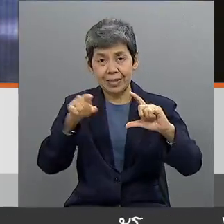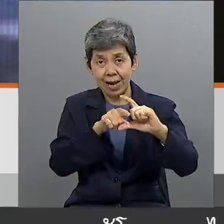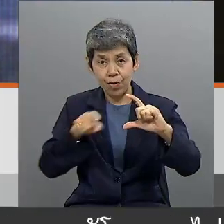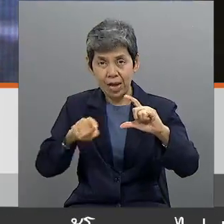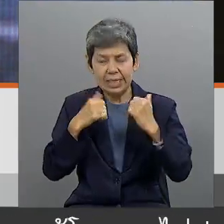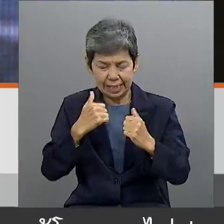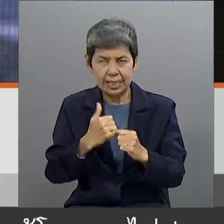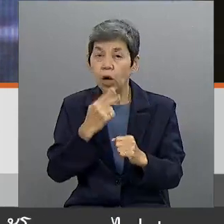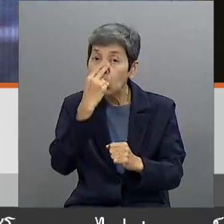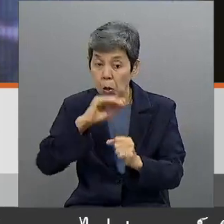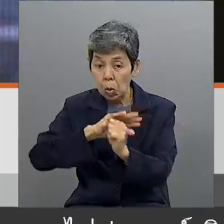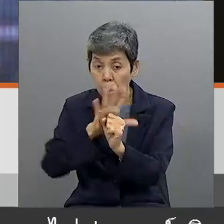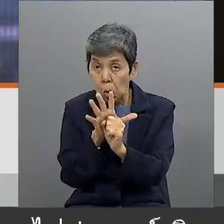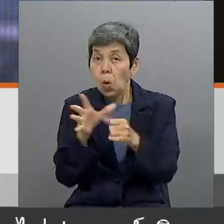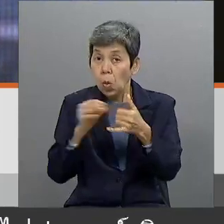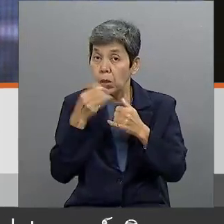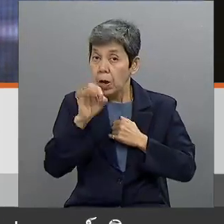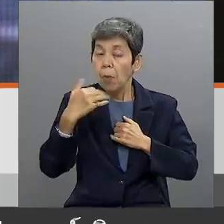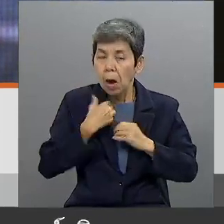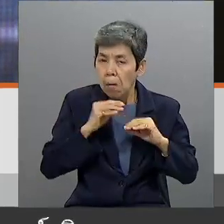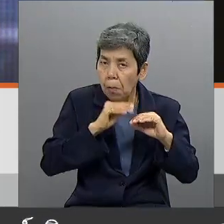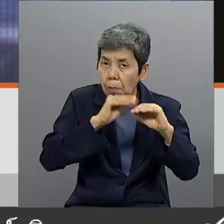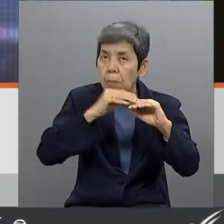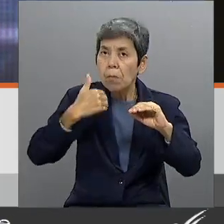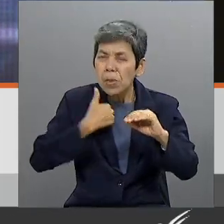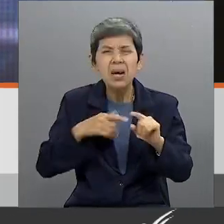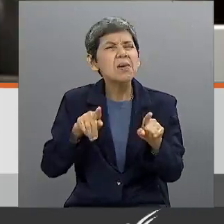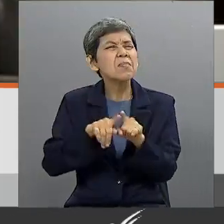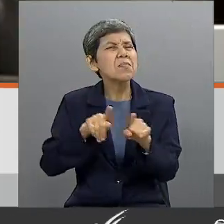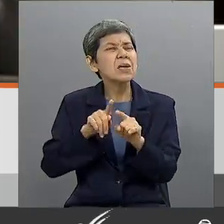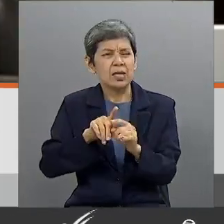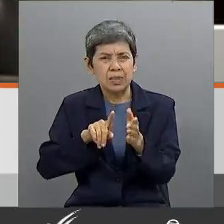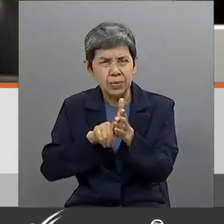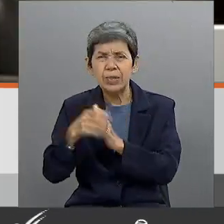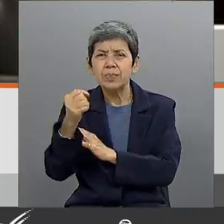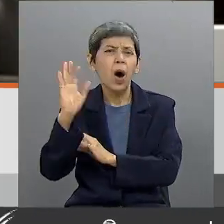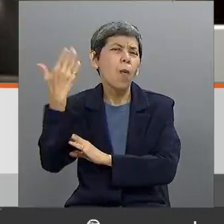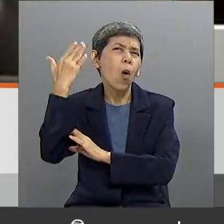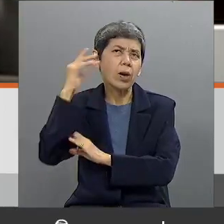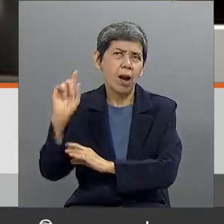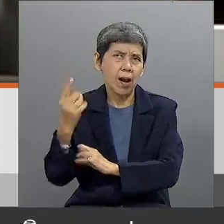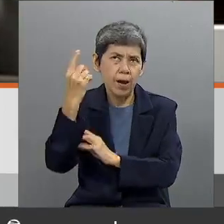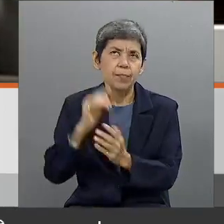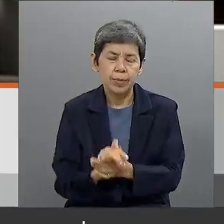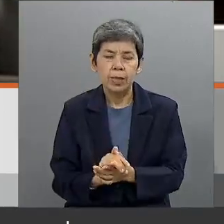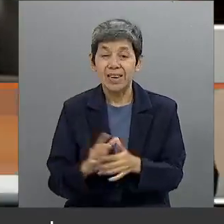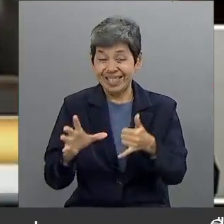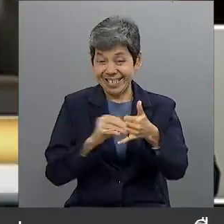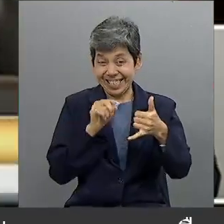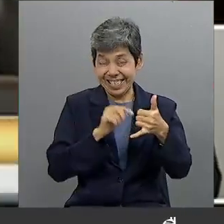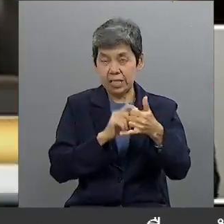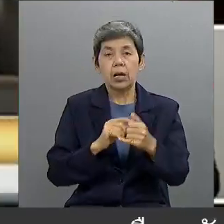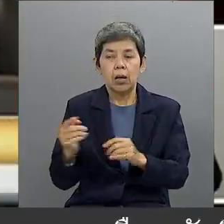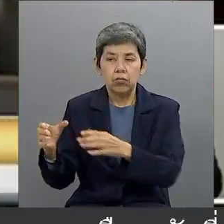ที่มีผู้ติดเชื้อกลิ่น 19เพิ่มขึ้นคล้ายกับช่วงที่โลกคน 19ระบาดในช่วงแรกโดยผู้ติดเชื้อมาจากต่างประเทศ